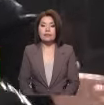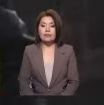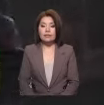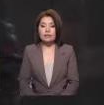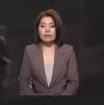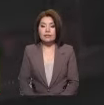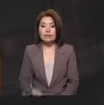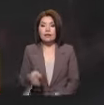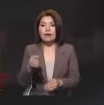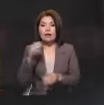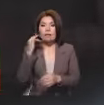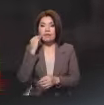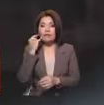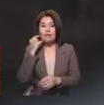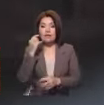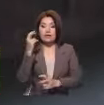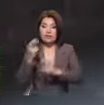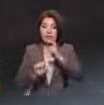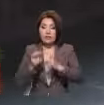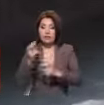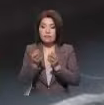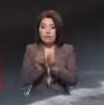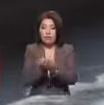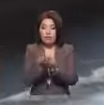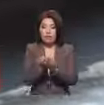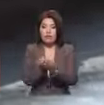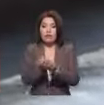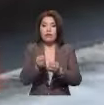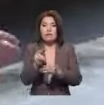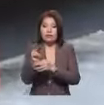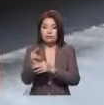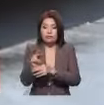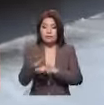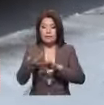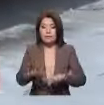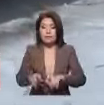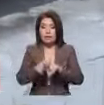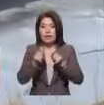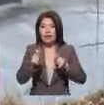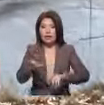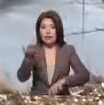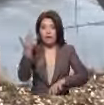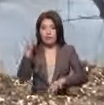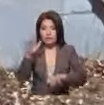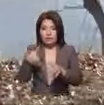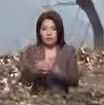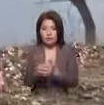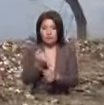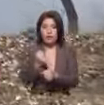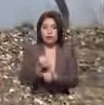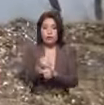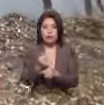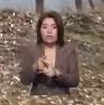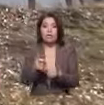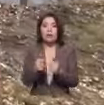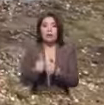Павлодар кеме жөндеу зауытының тарихы 1911 жылдан басталады. Сол кезден бері кәсіпорын кемелерге қызмет көрсетіп келеді. Көрші Абай облысы